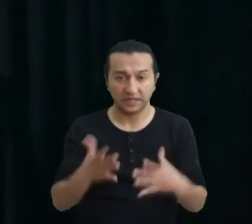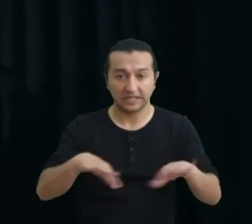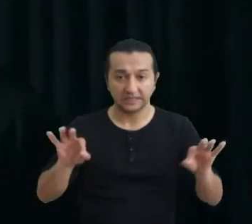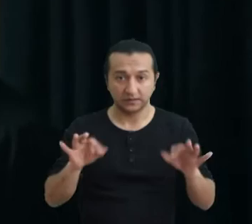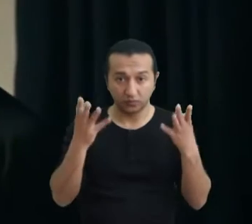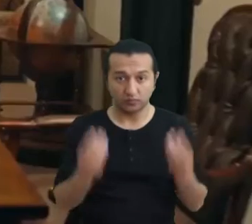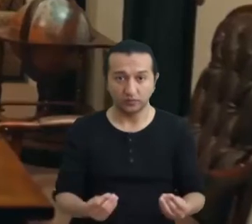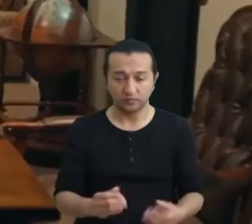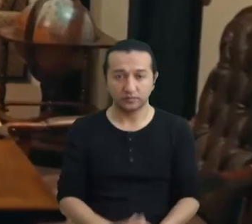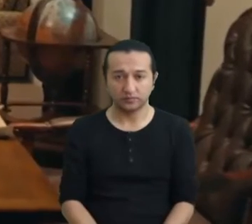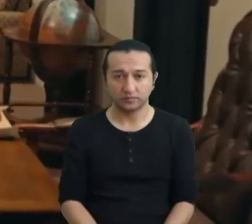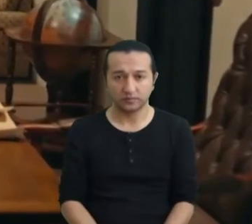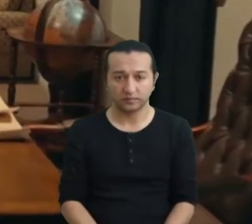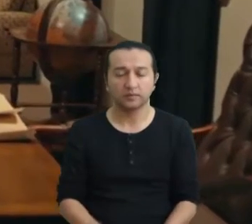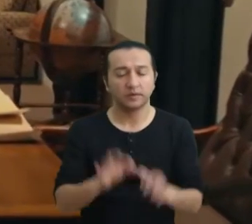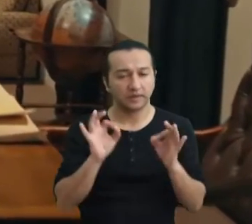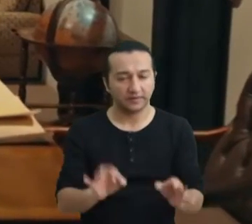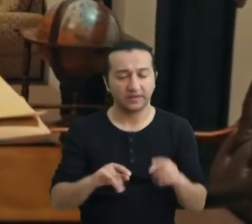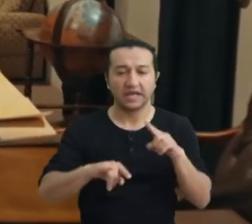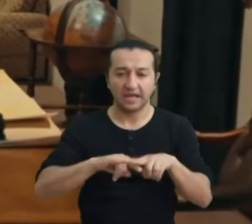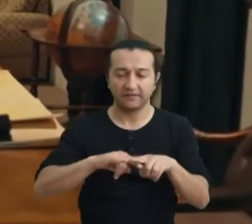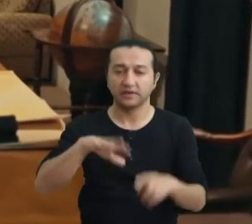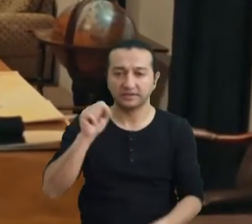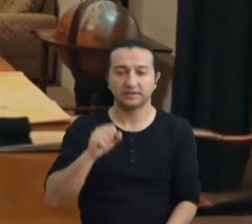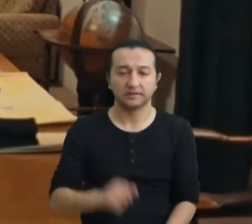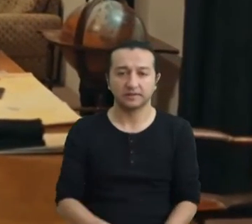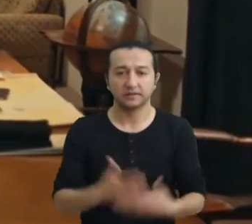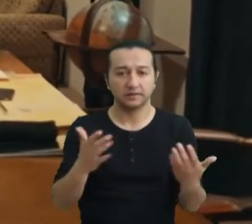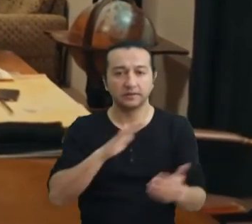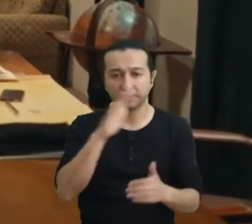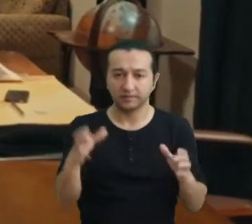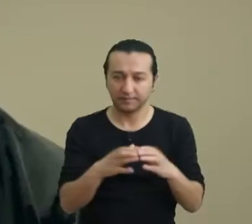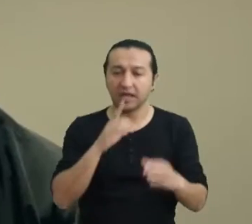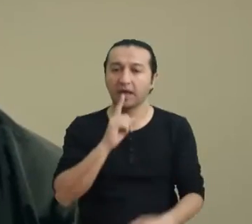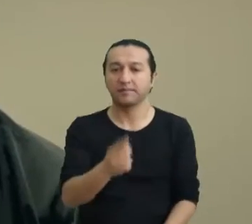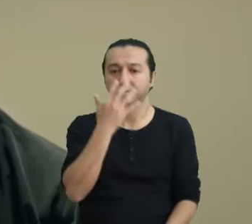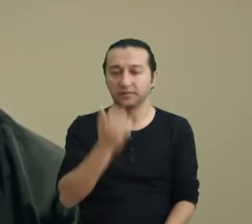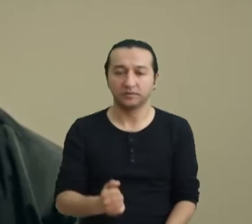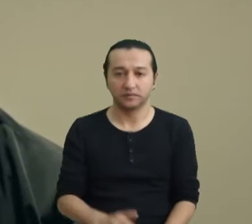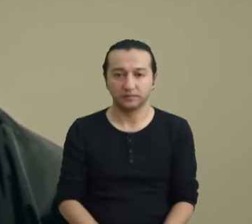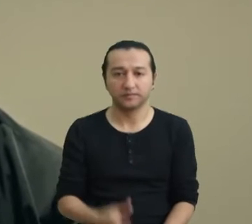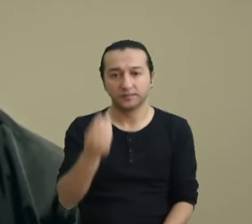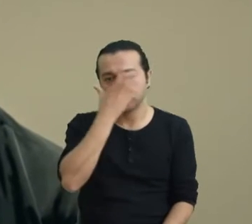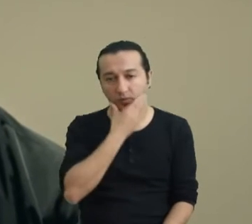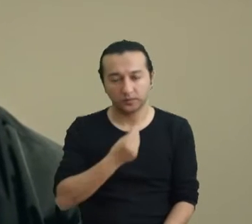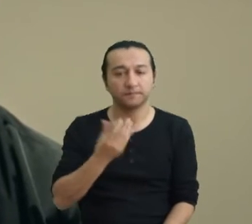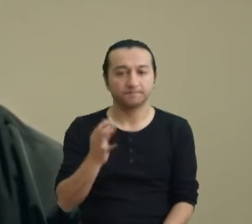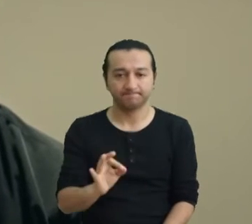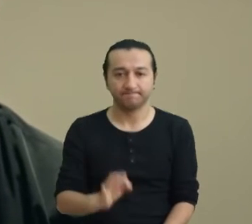Hazırlıklar tamamlandı mı? Evet Halife Hazretleri. Birlik emirlerinizi bekliyor.